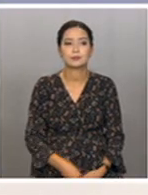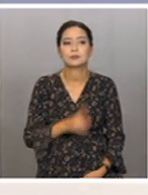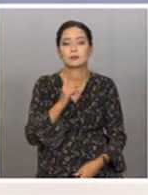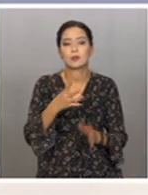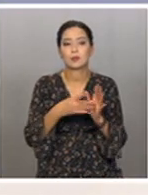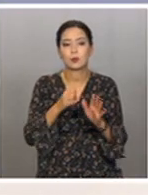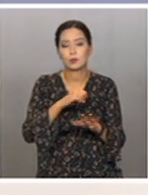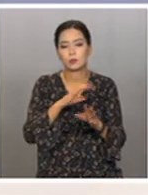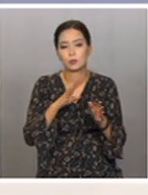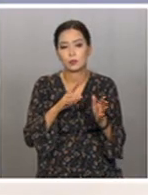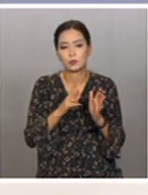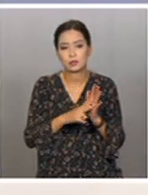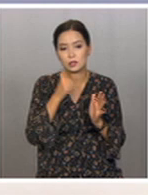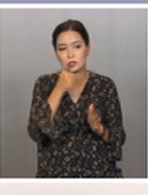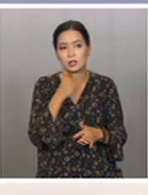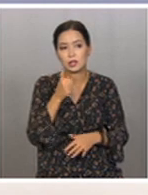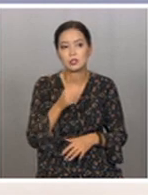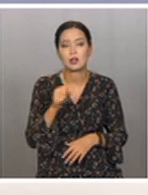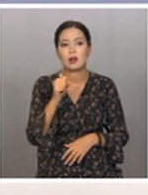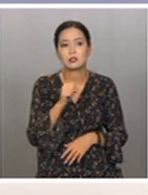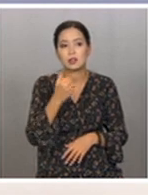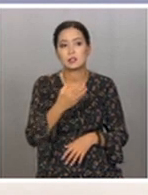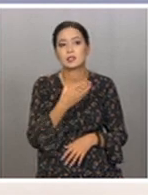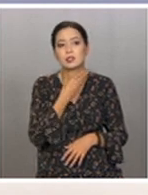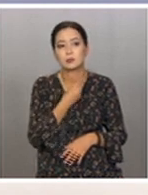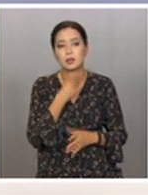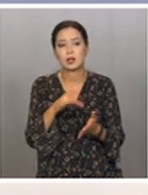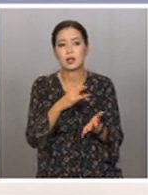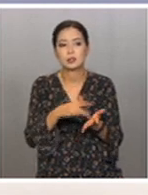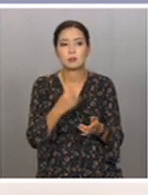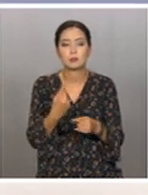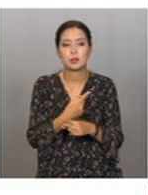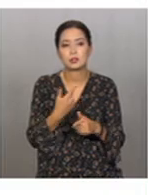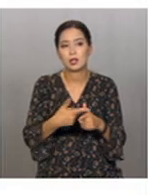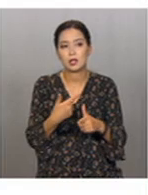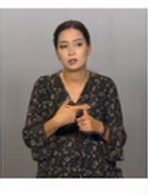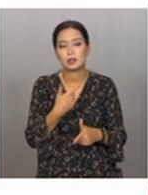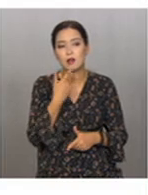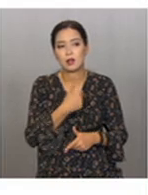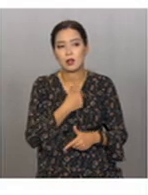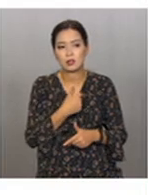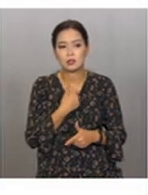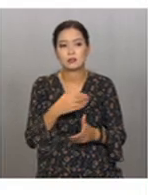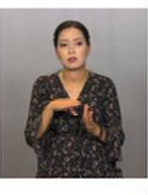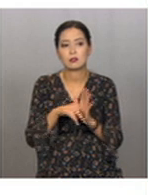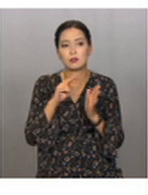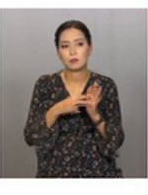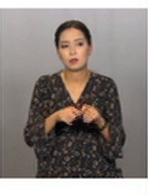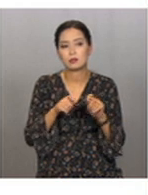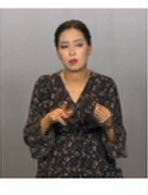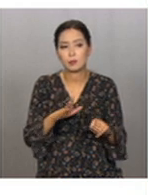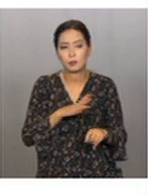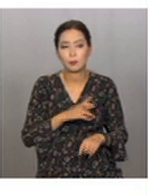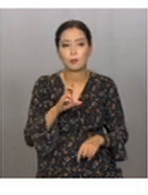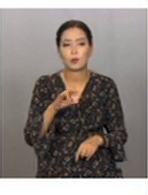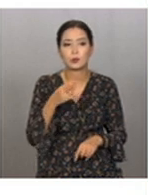1918 жылы тамызда Семей қаласында бірінші атты әскер полкі ұйымдастырылды. Бөкей ордасында құрылған қазақ атты әскер